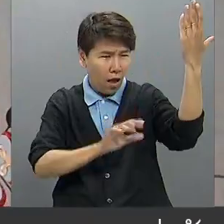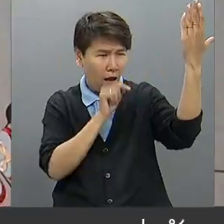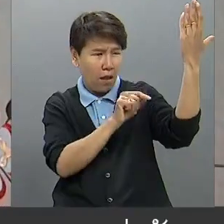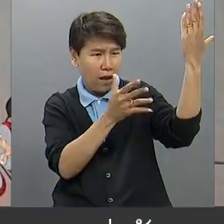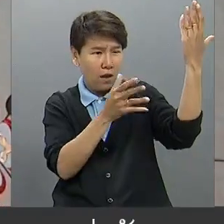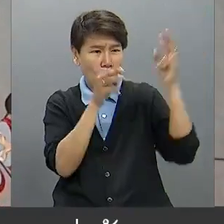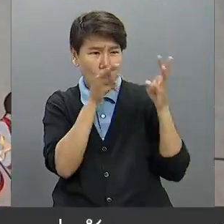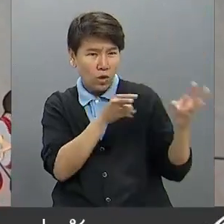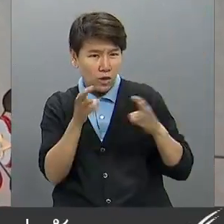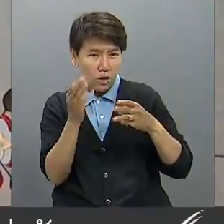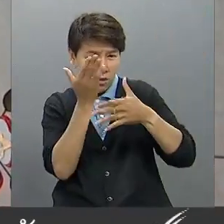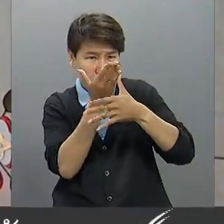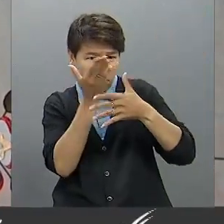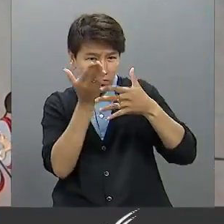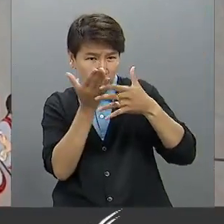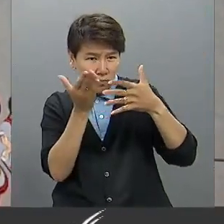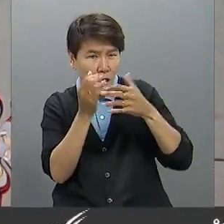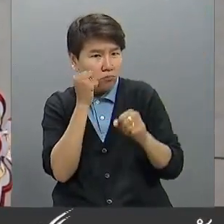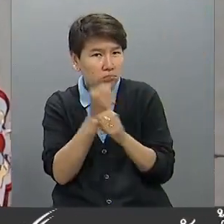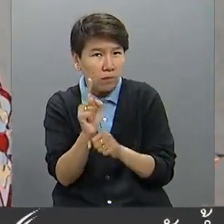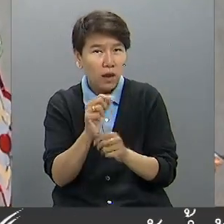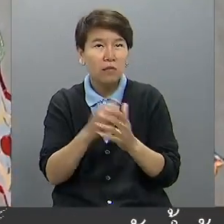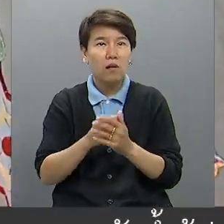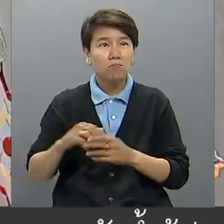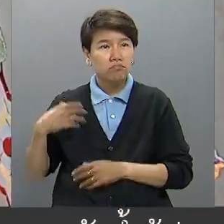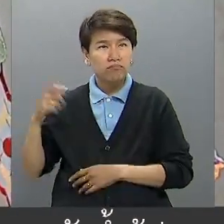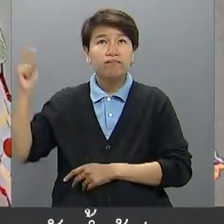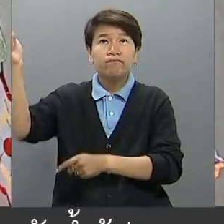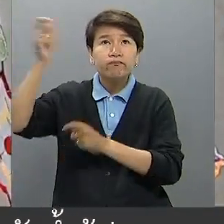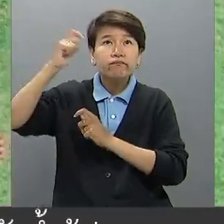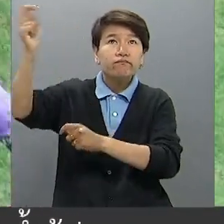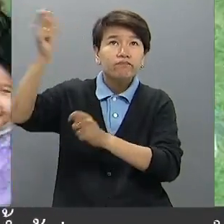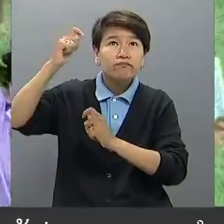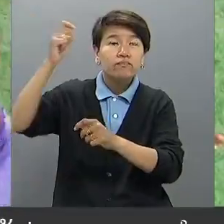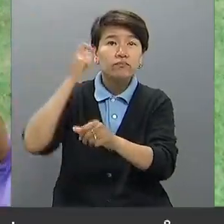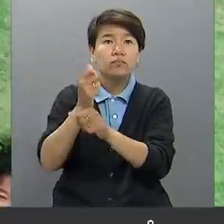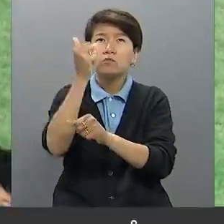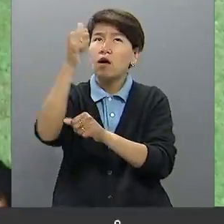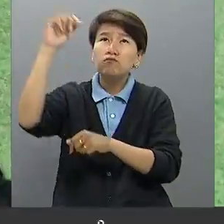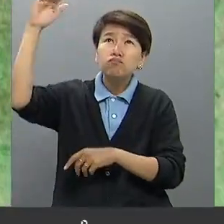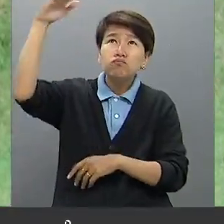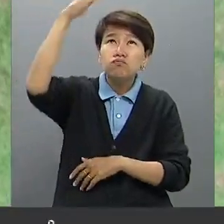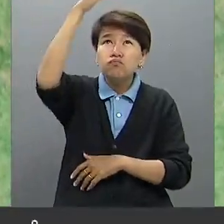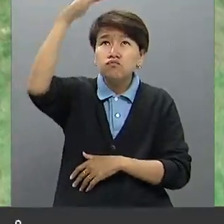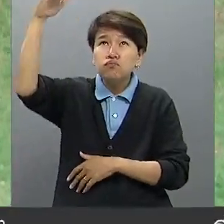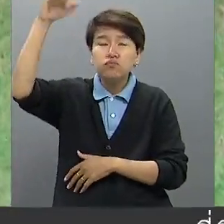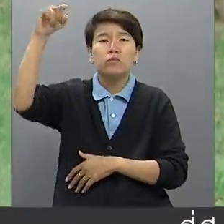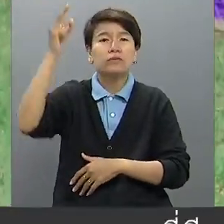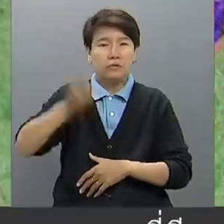ครับทำแล้วสามารถว่าวนี่บินได้ทุกตัวครับใครมาเรียนรู้สามารถจะทำได้จริงครับ